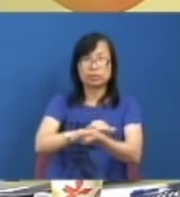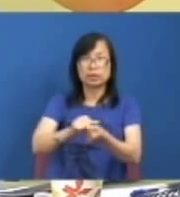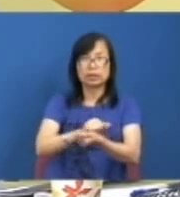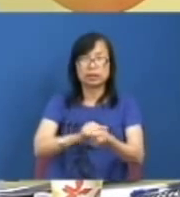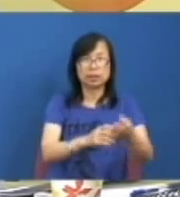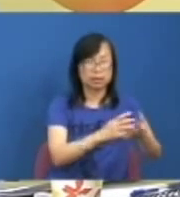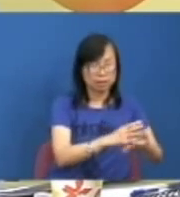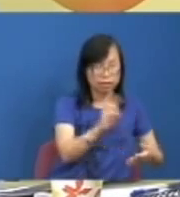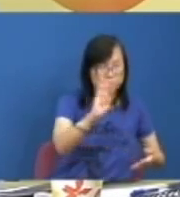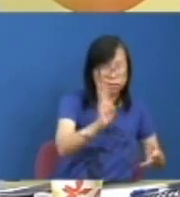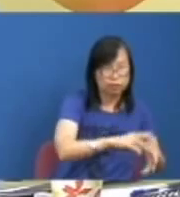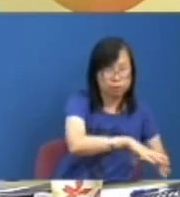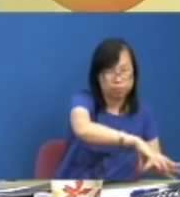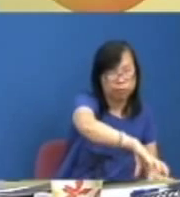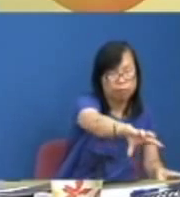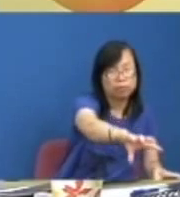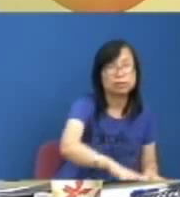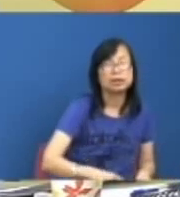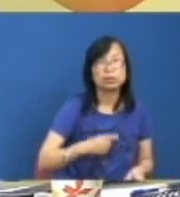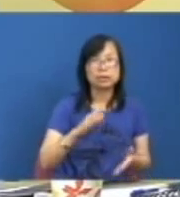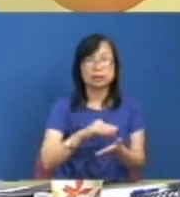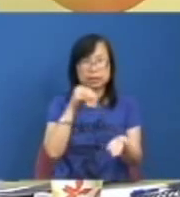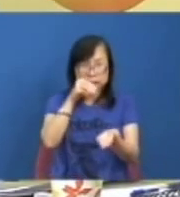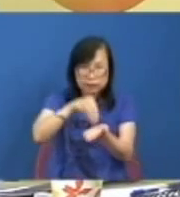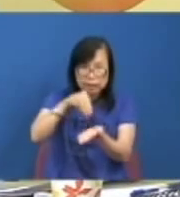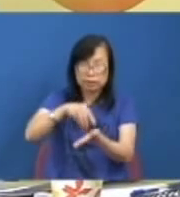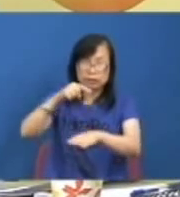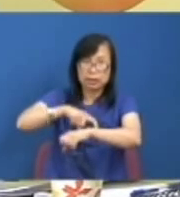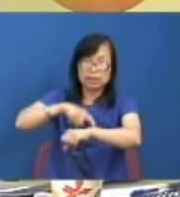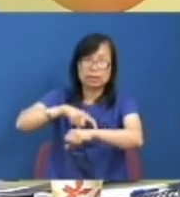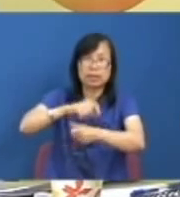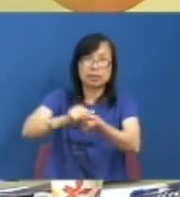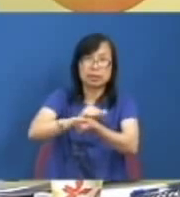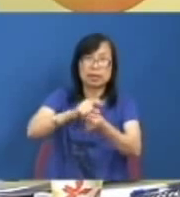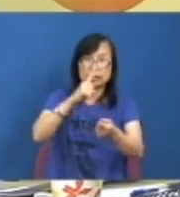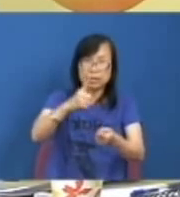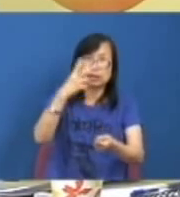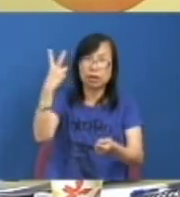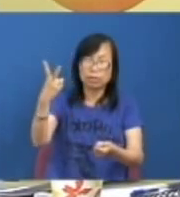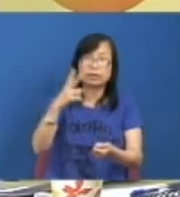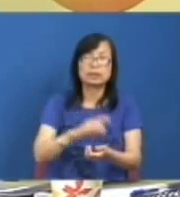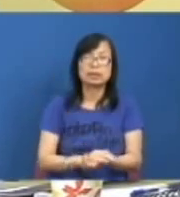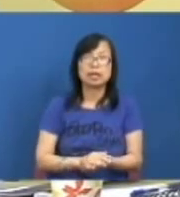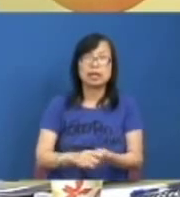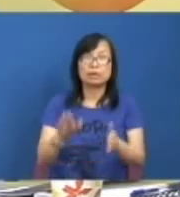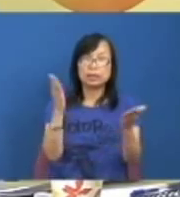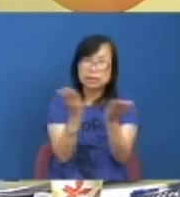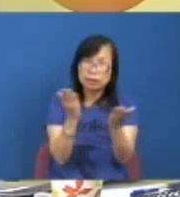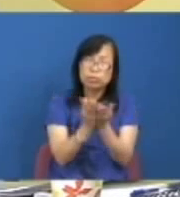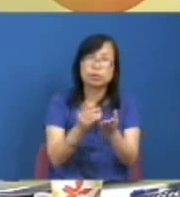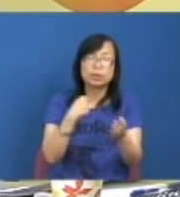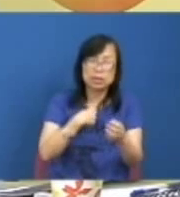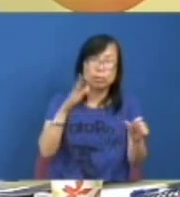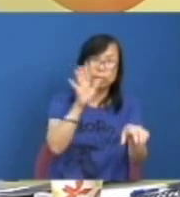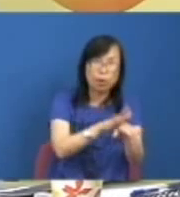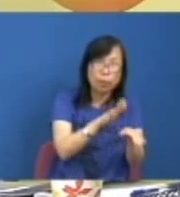到定期，一年都要點都要洗兩次。咁呢啲即係相關嗰啲證書咧，亦都要好好保管，咁令到咧